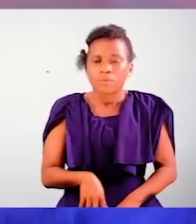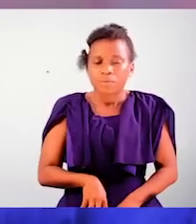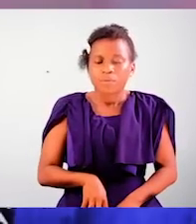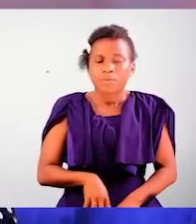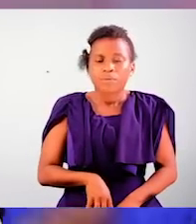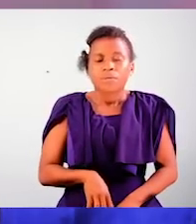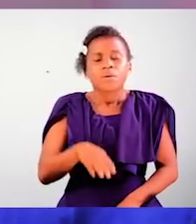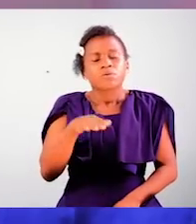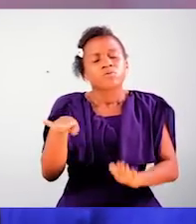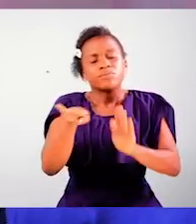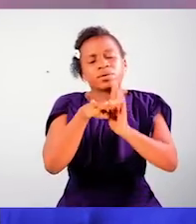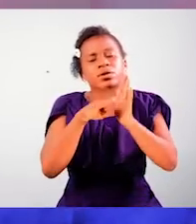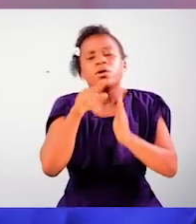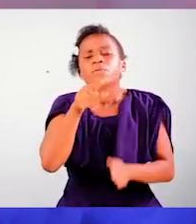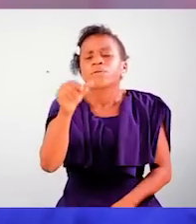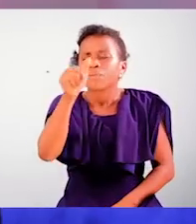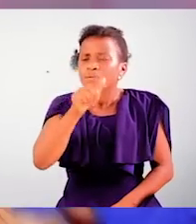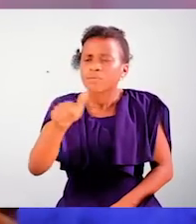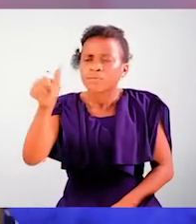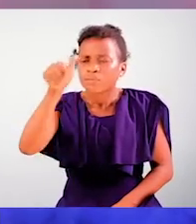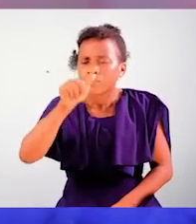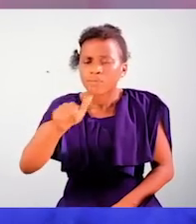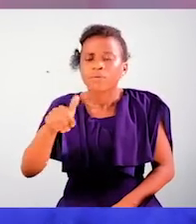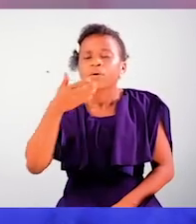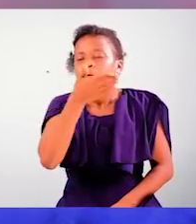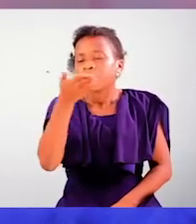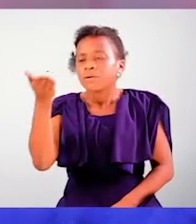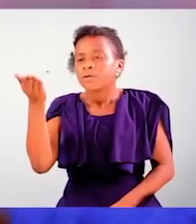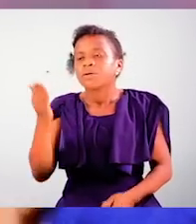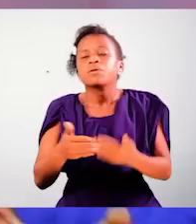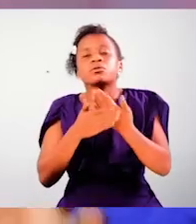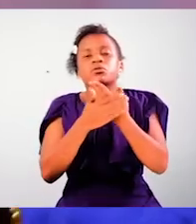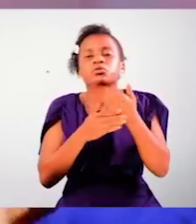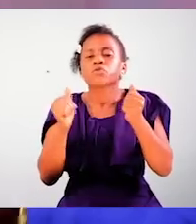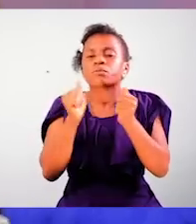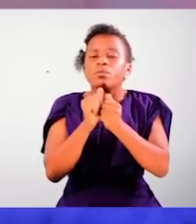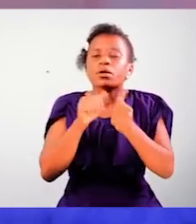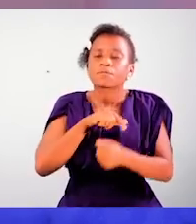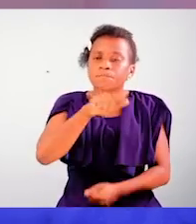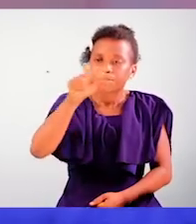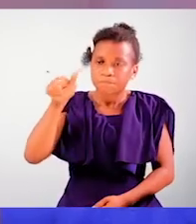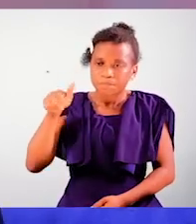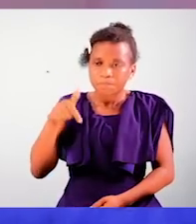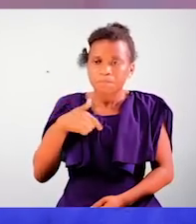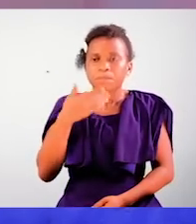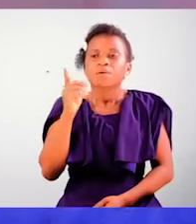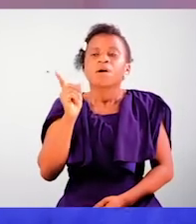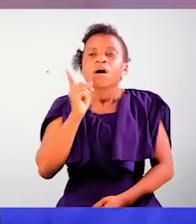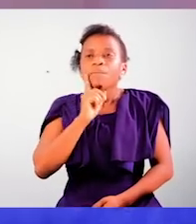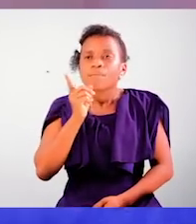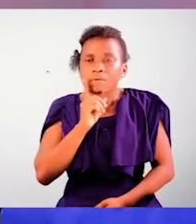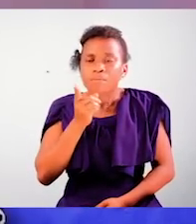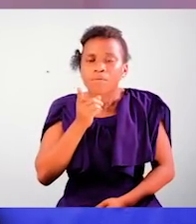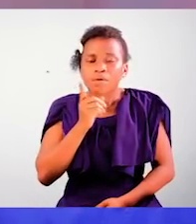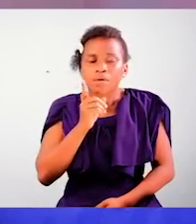kwako na mke wako, unakuja unapitisha kitu. Hii inchi ni mali yetu. Kwa hiyo tunamuingiza mama wakati wa mgumu, na mama